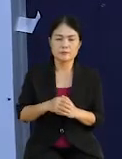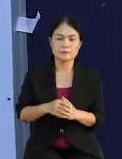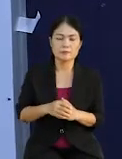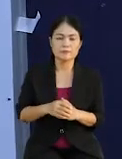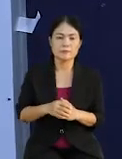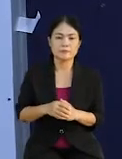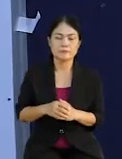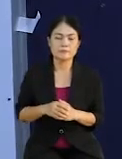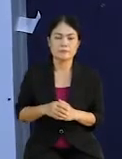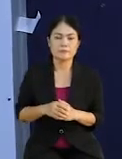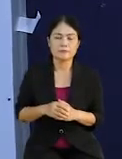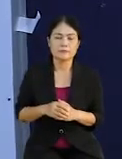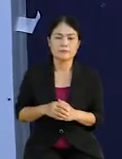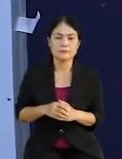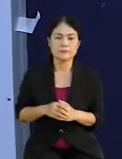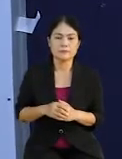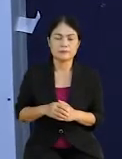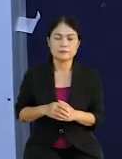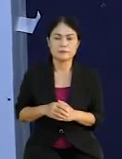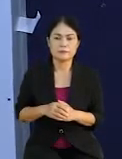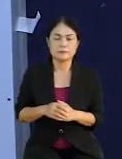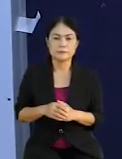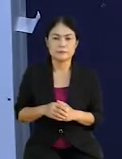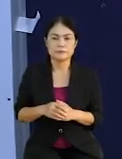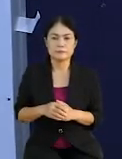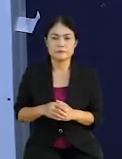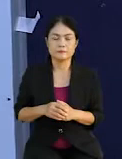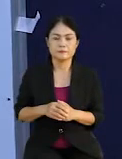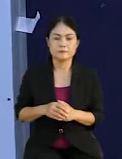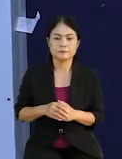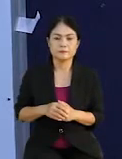thnu cú thnu pi